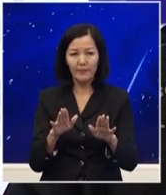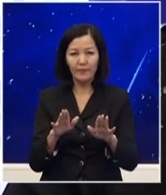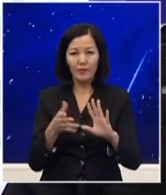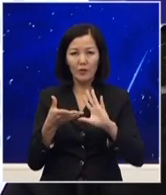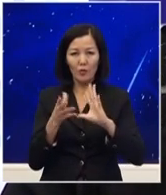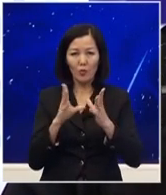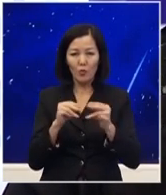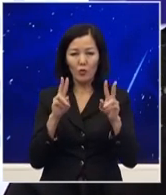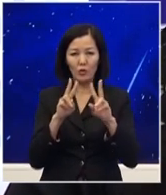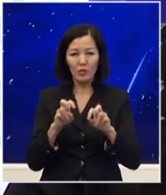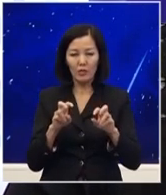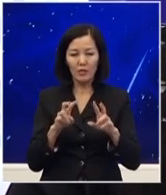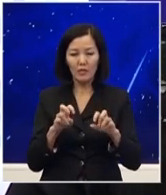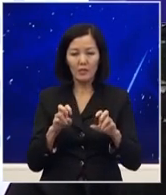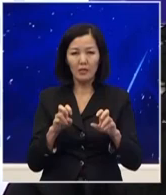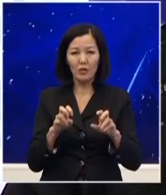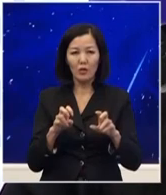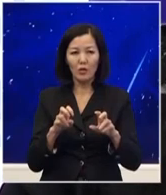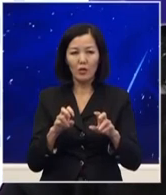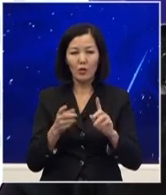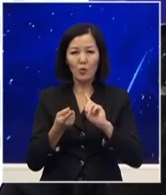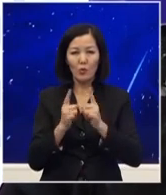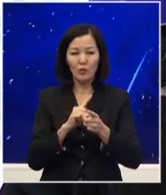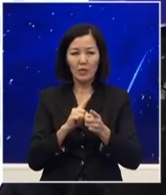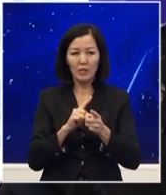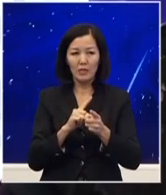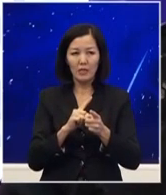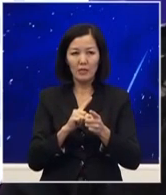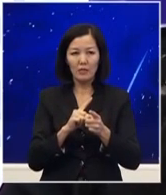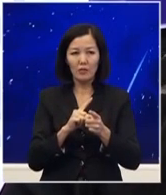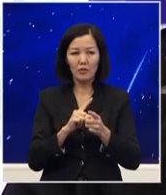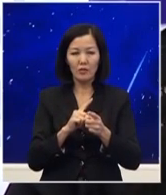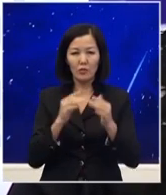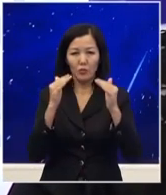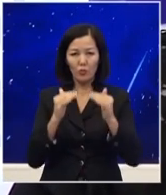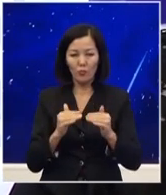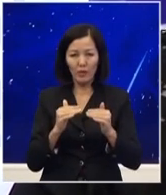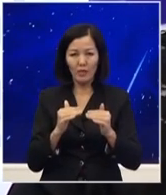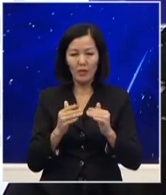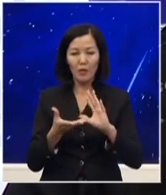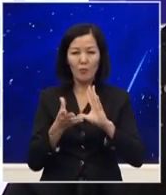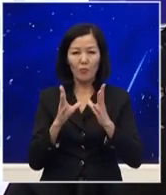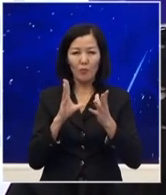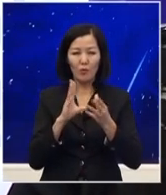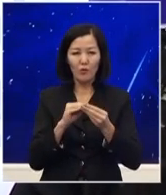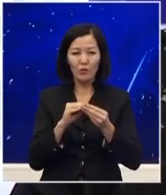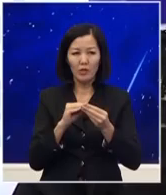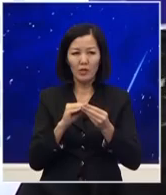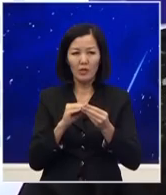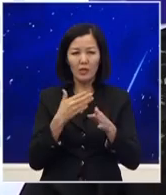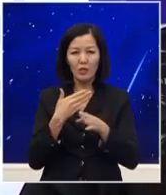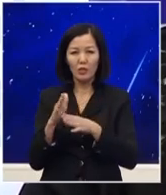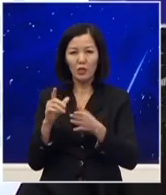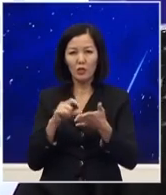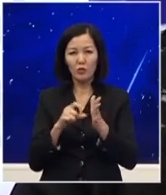мониторинг қорытындысы бойынша оң өзгерістер немесе теріс өзгерістер бойынша жеке жұмыс